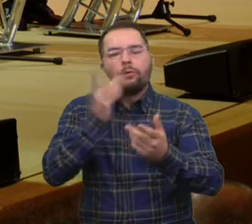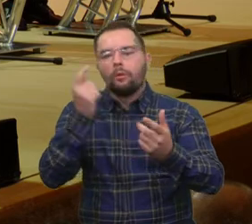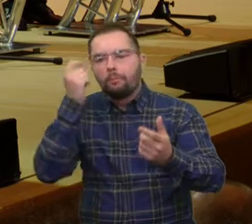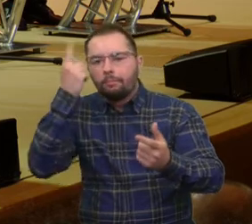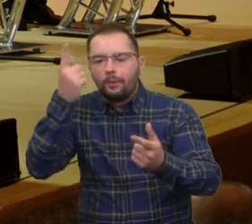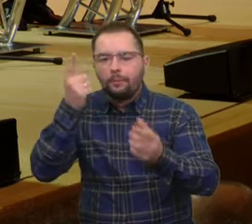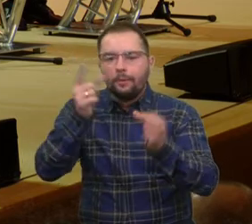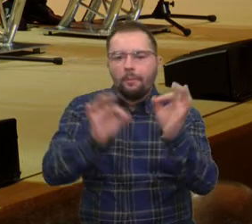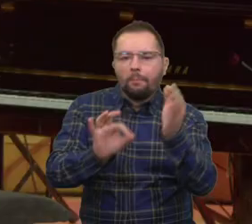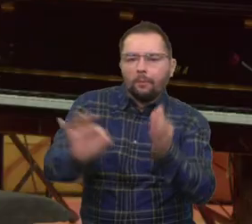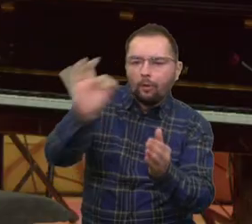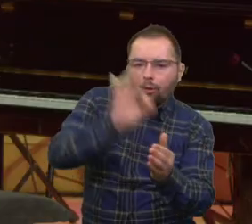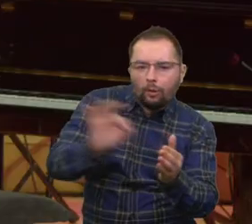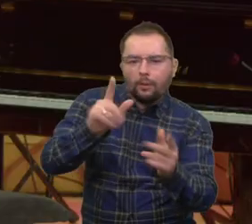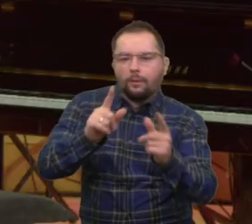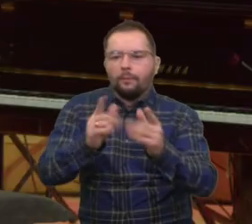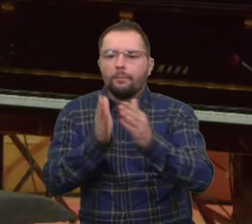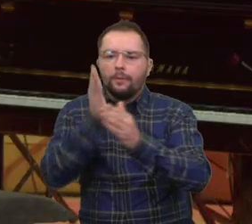przyszłości kraju.